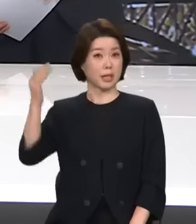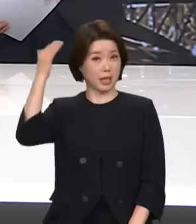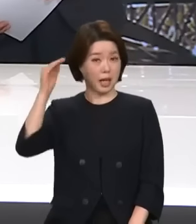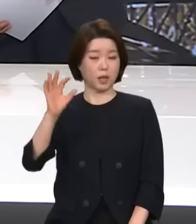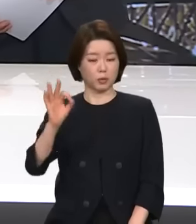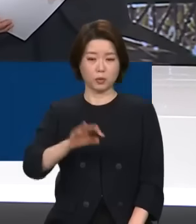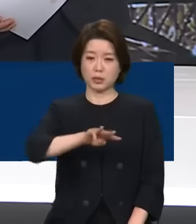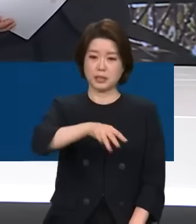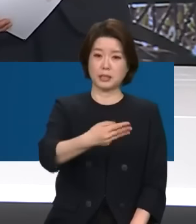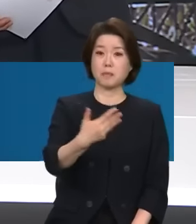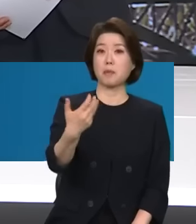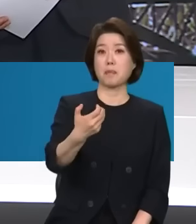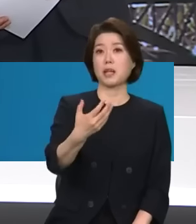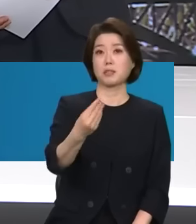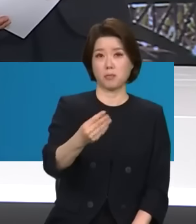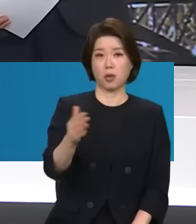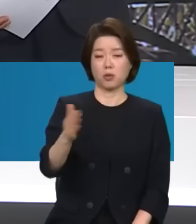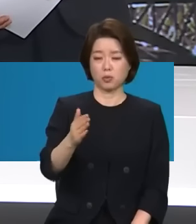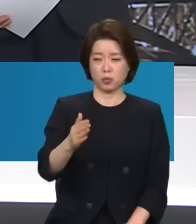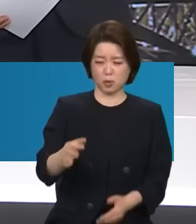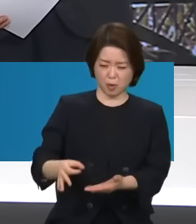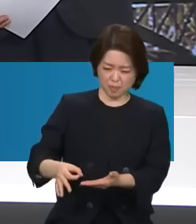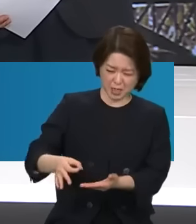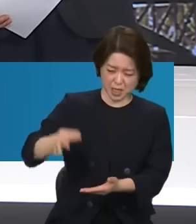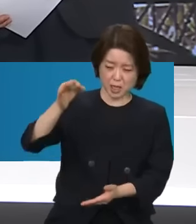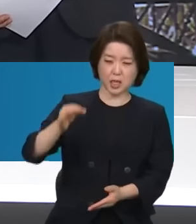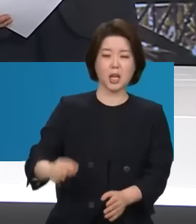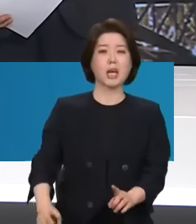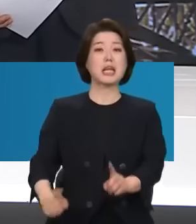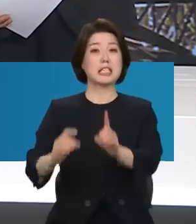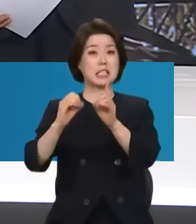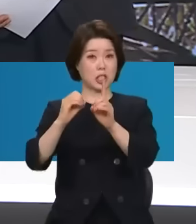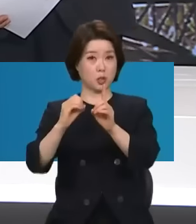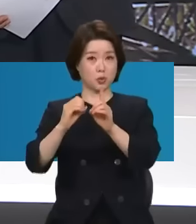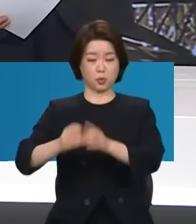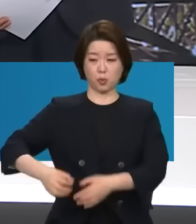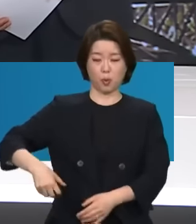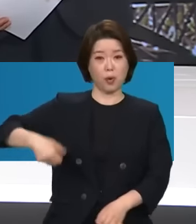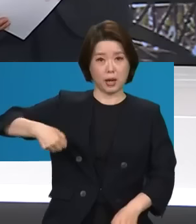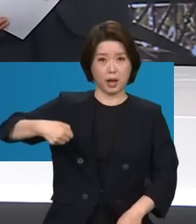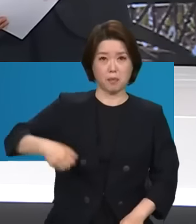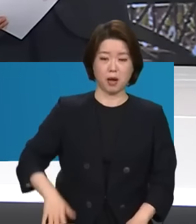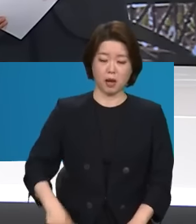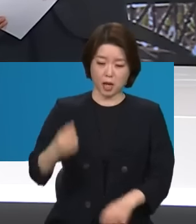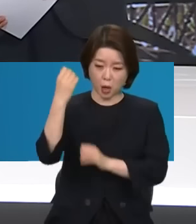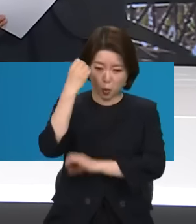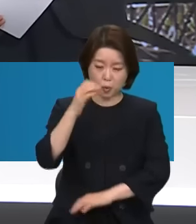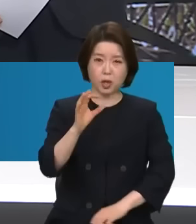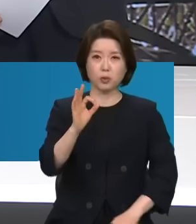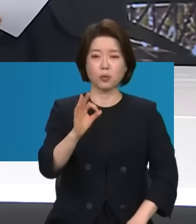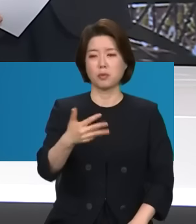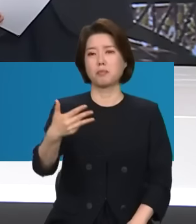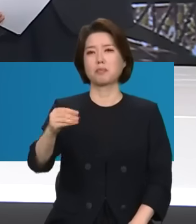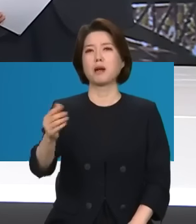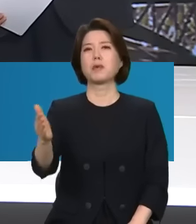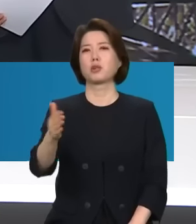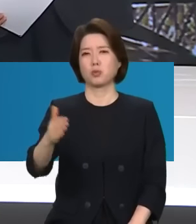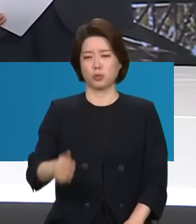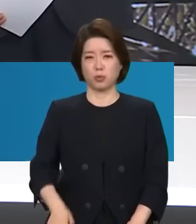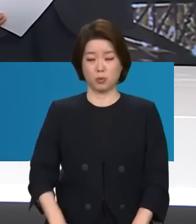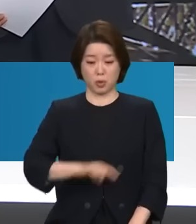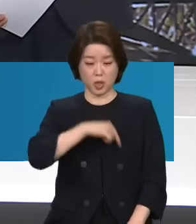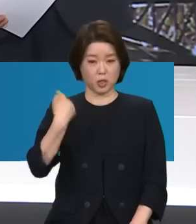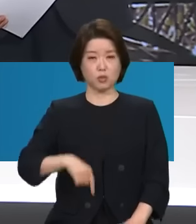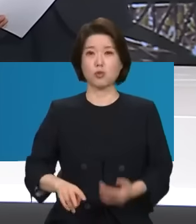우리 돈으로 380만 원 정도인 명품 디올 가방이 원가는 고작 8만 원에 불과한 걸로 드러났습니다.